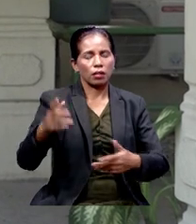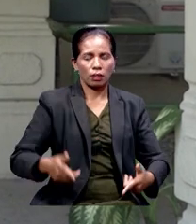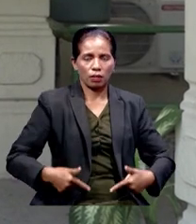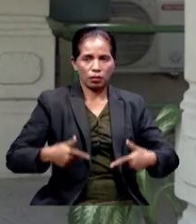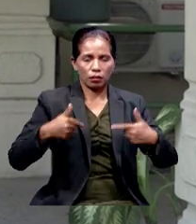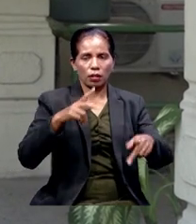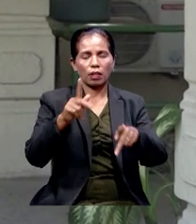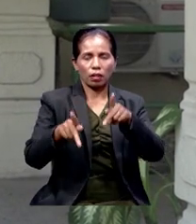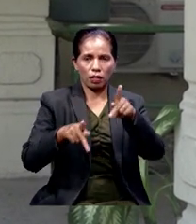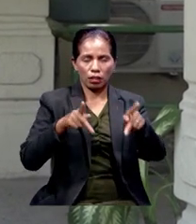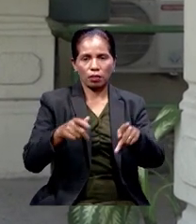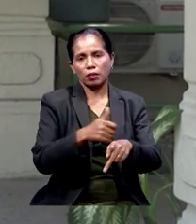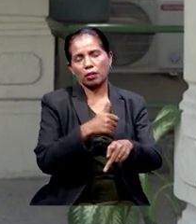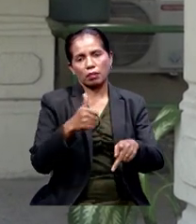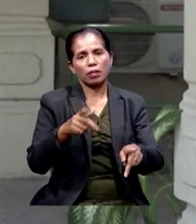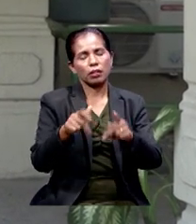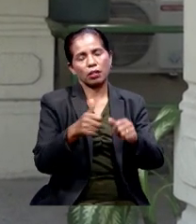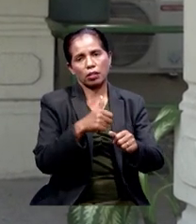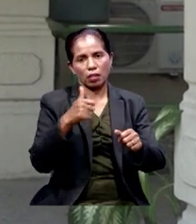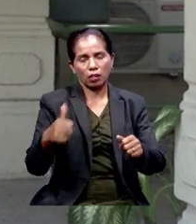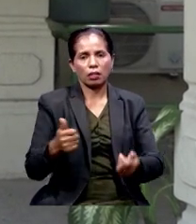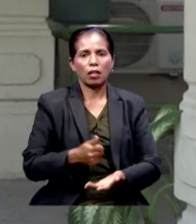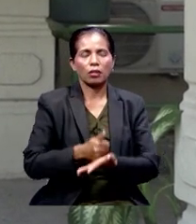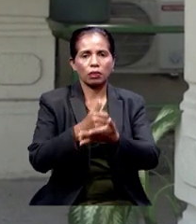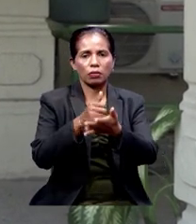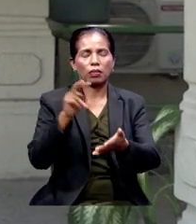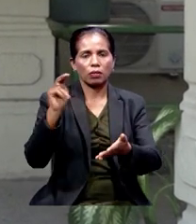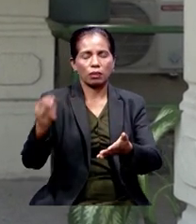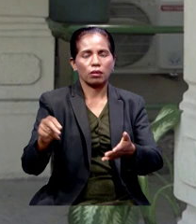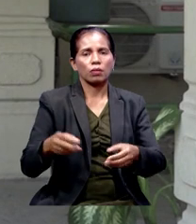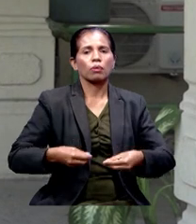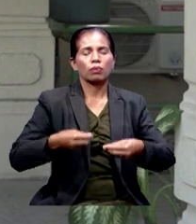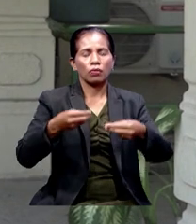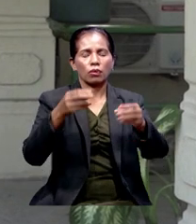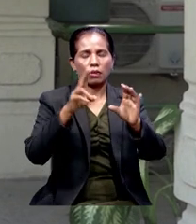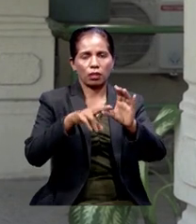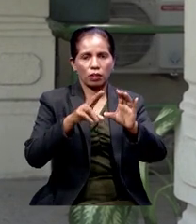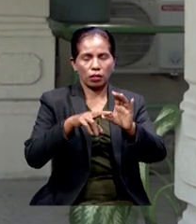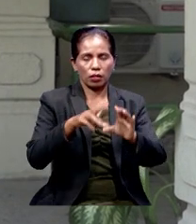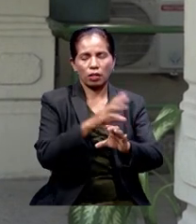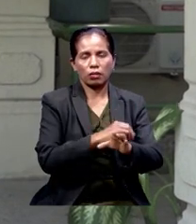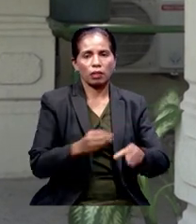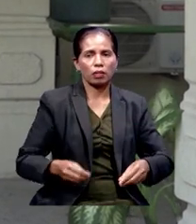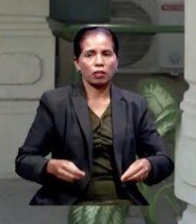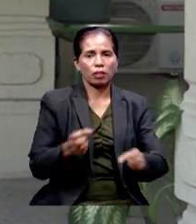emalanak maus no parte relevante balun, hori tulunia ho kadeira roda. Tratamento terapia